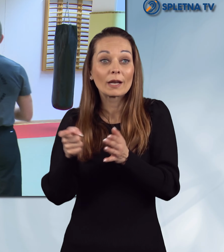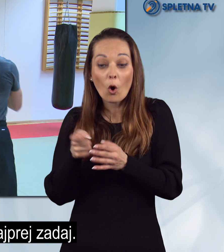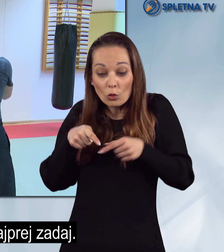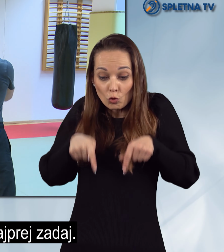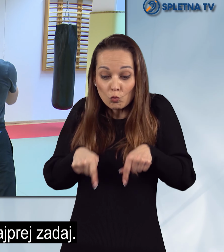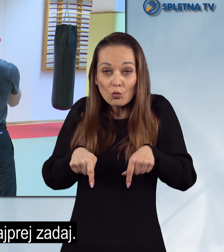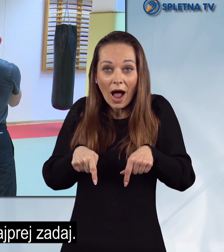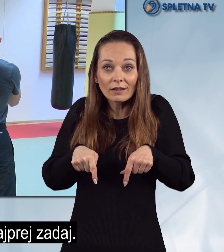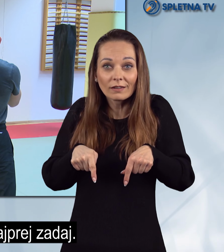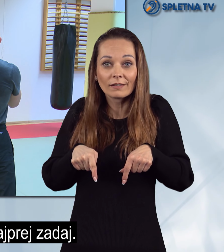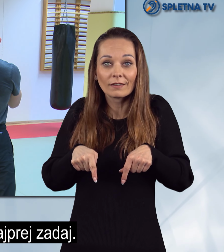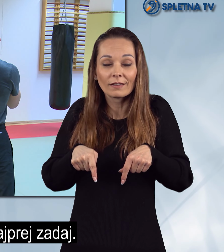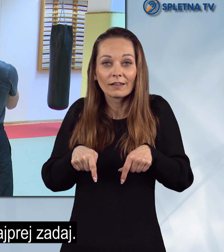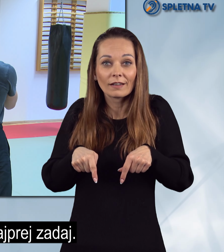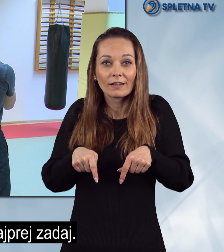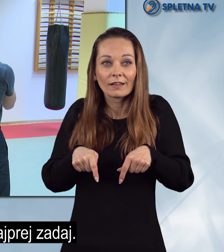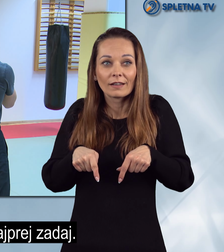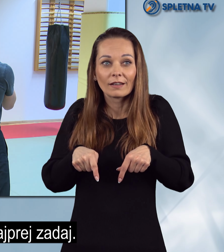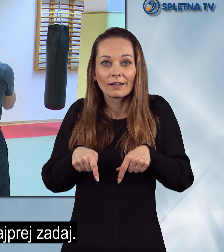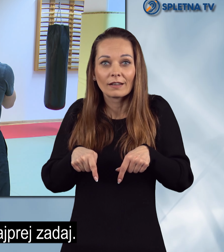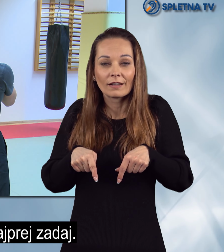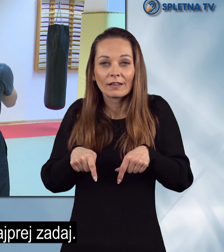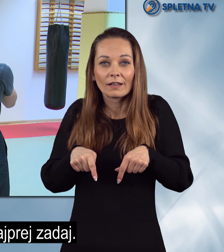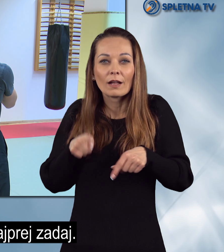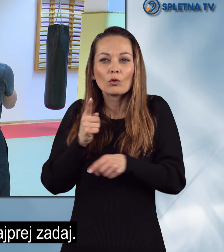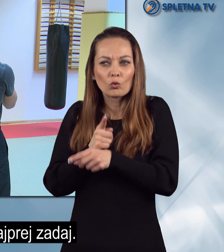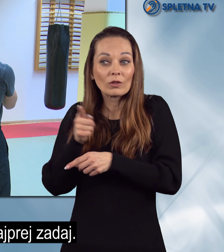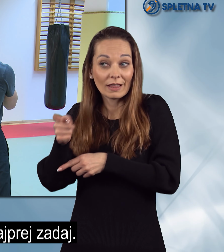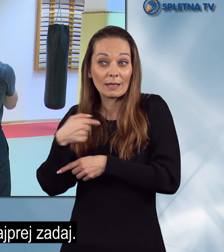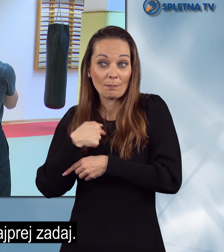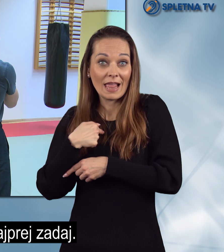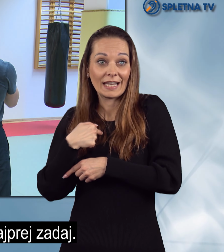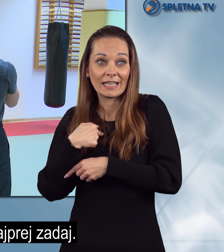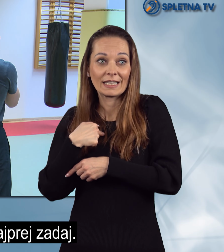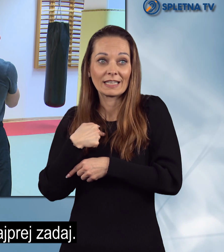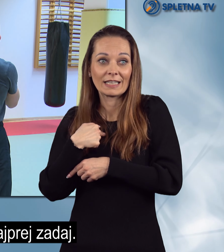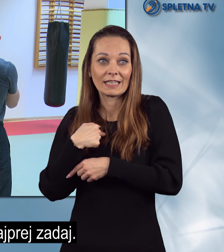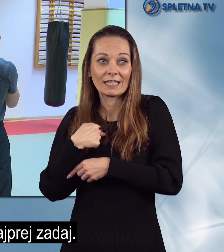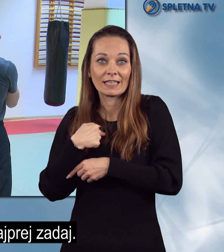Se pravi, v tu, lej, greš mi